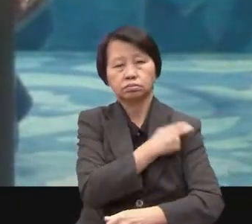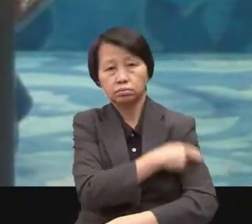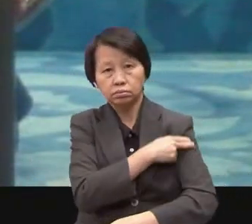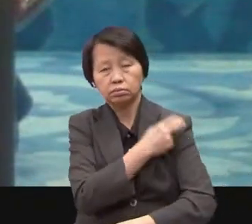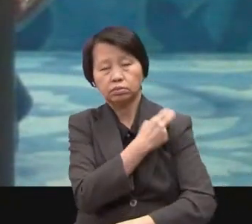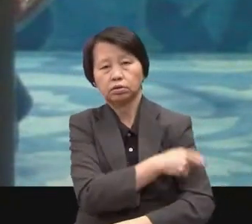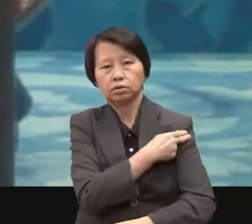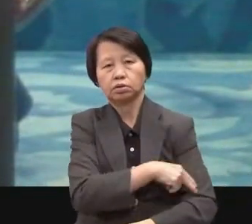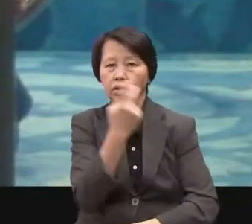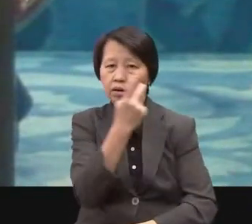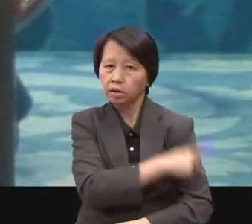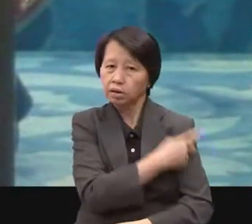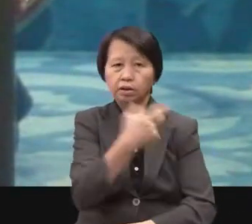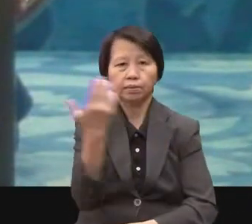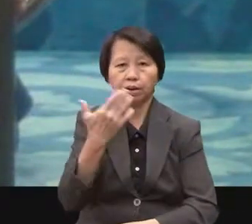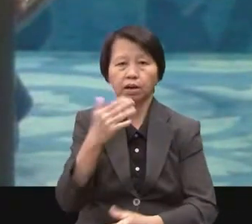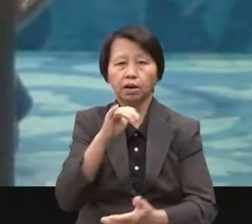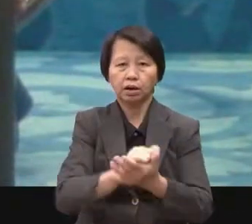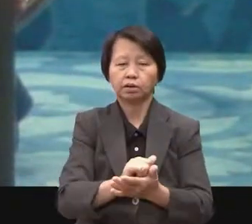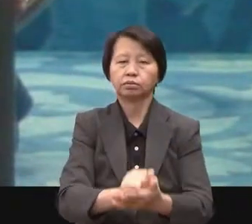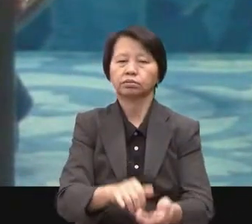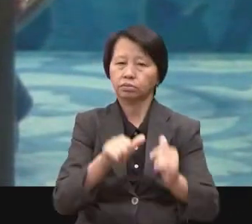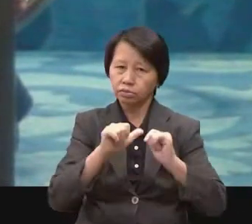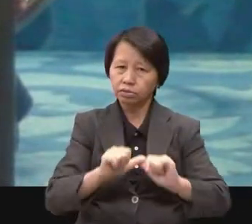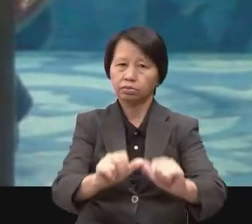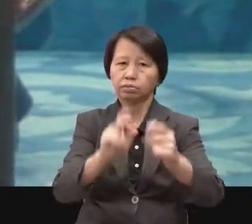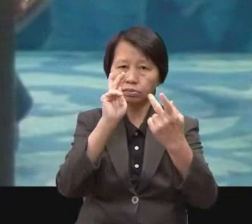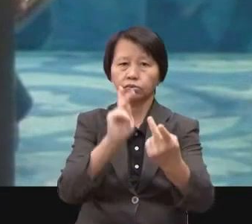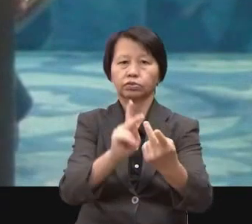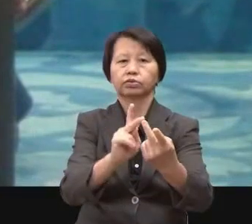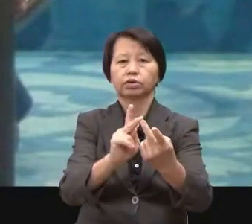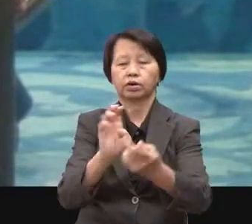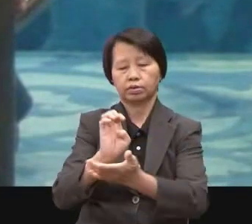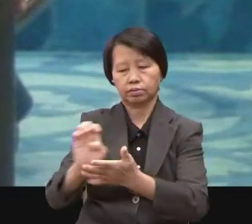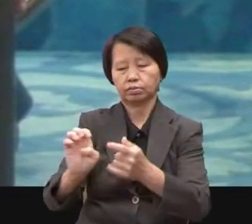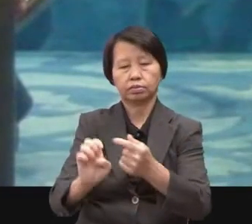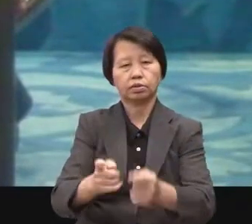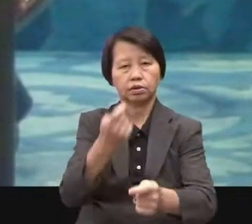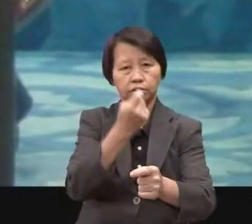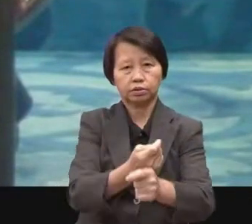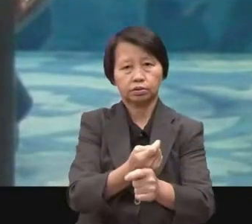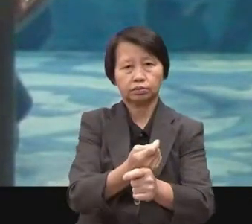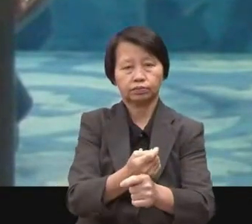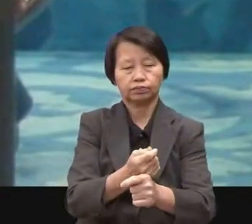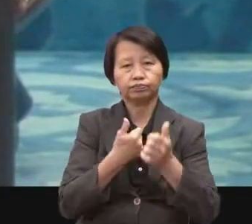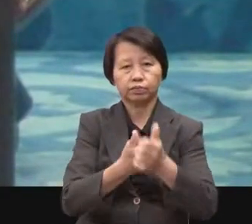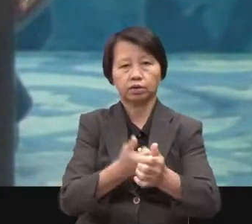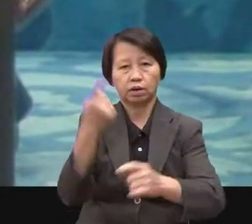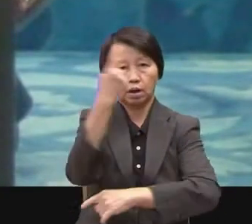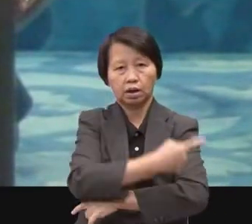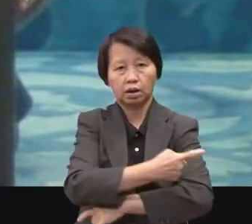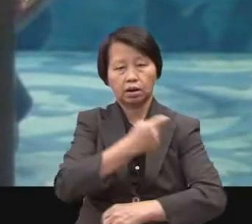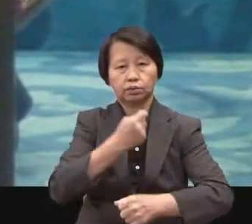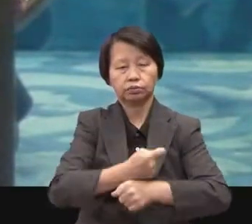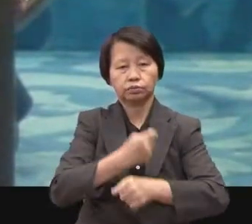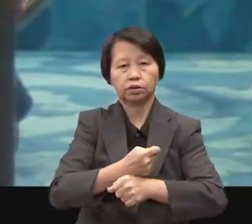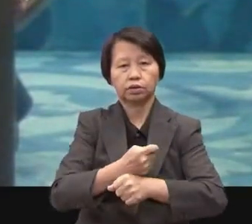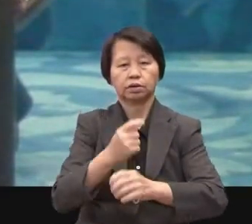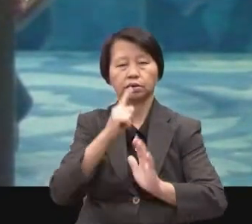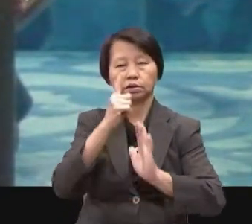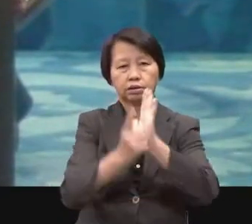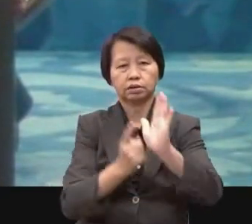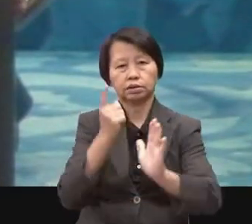desa adalah masih bersesuaian dengan penetapan kadar mengikut hari tugas jam